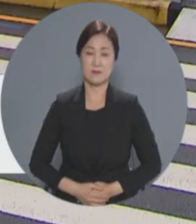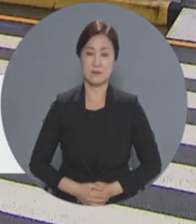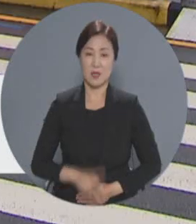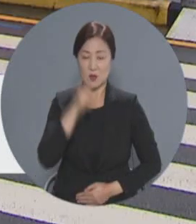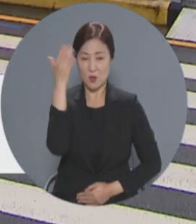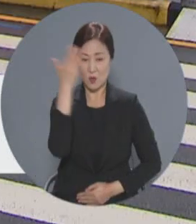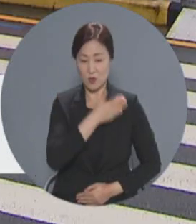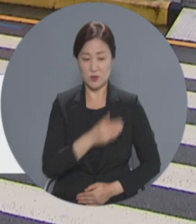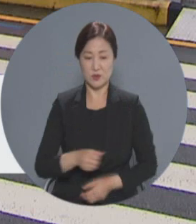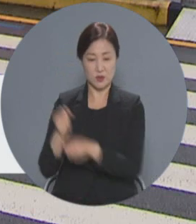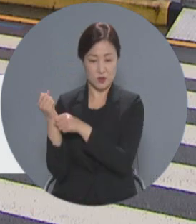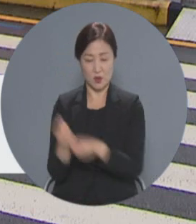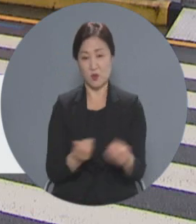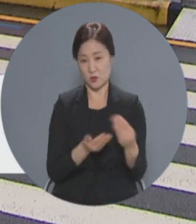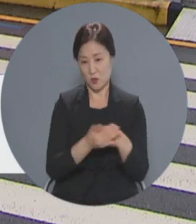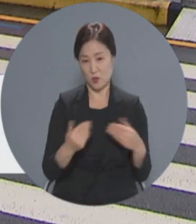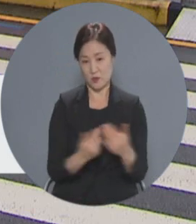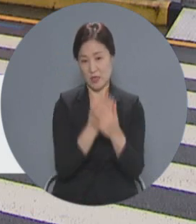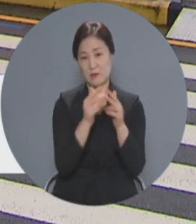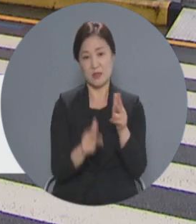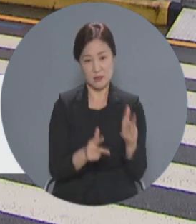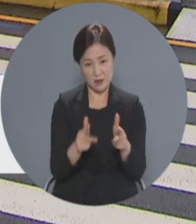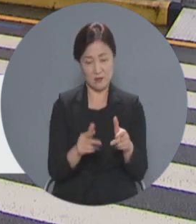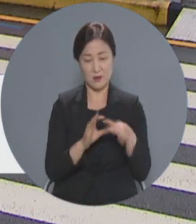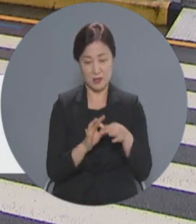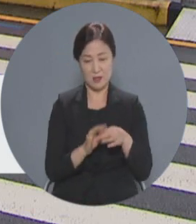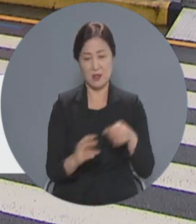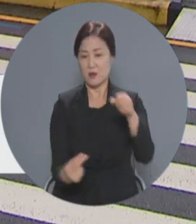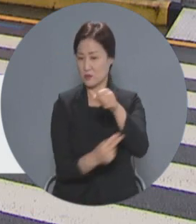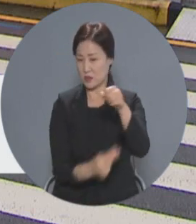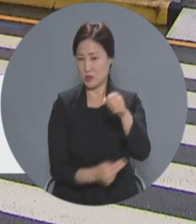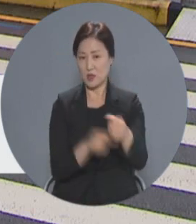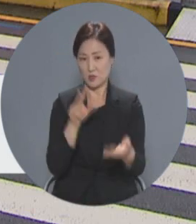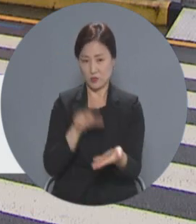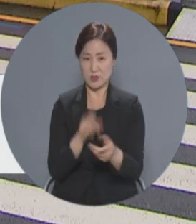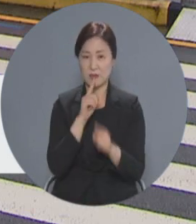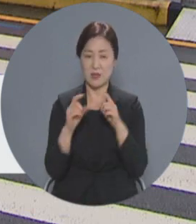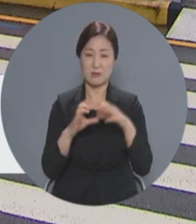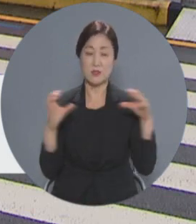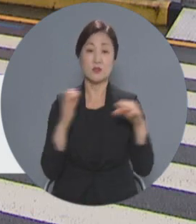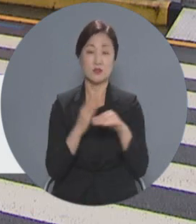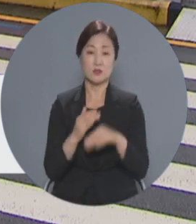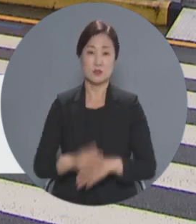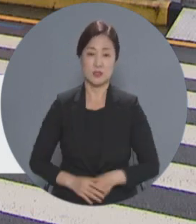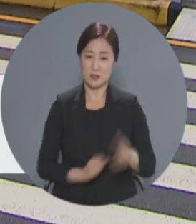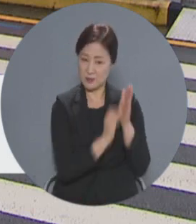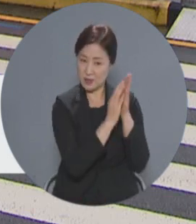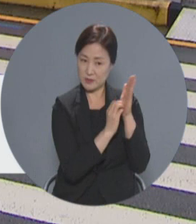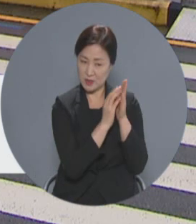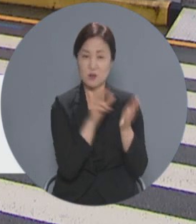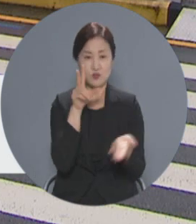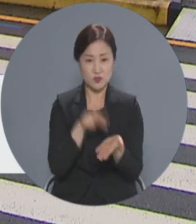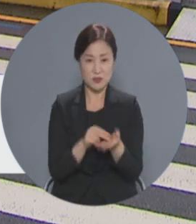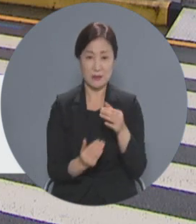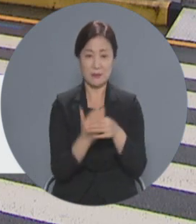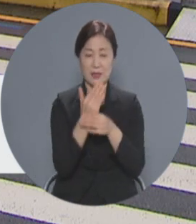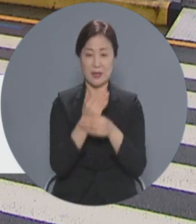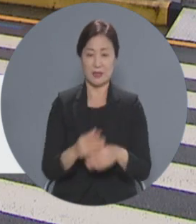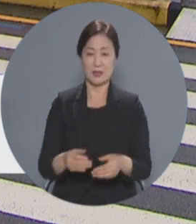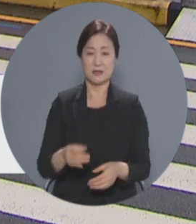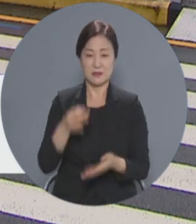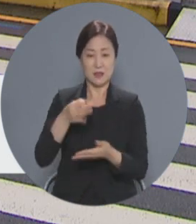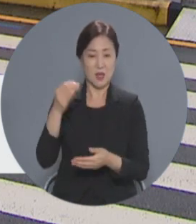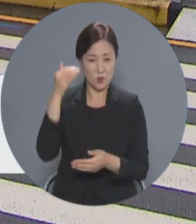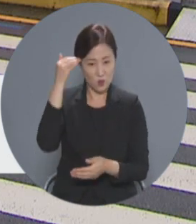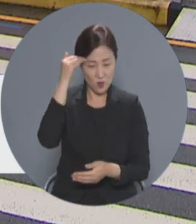여수 경도 개발 사업과 관련해 이번엔 연륙교가 논란이 되고 있습니다. 최근 입찰 과정의 문제점과 재산권,